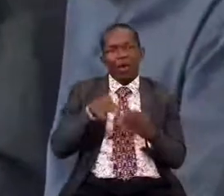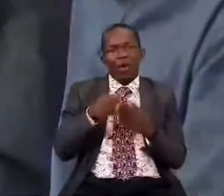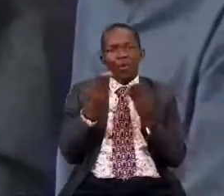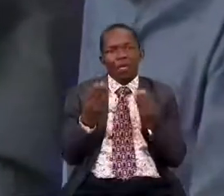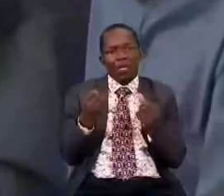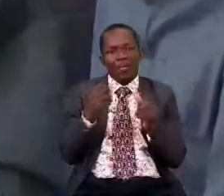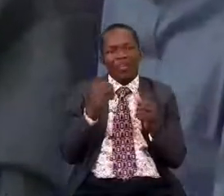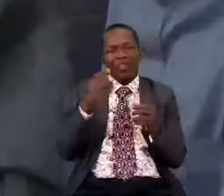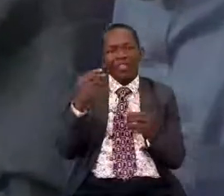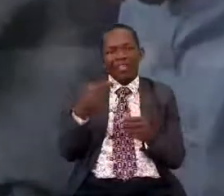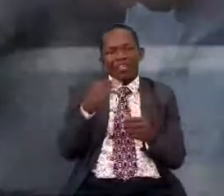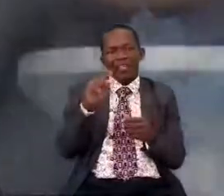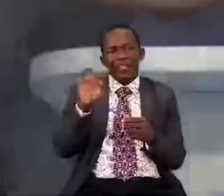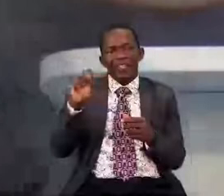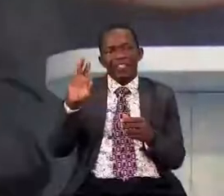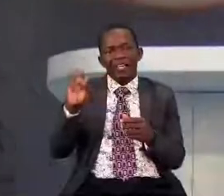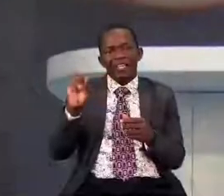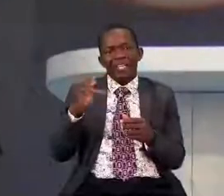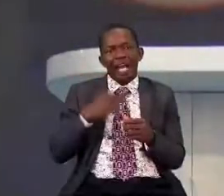Vous aurez pour territoire.